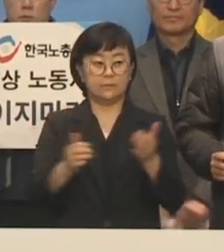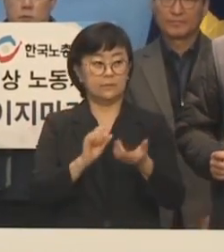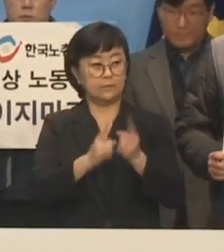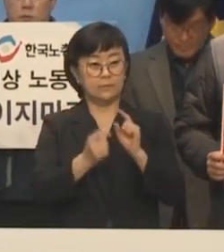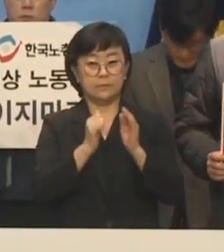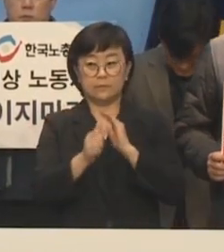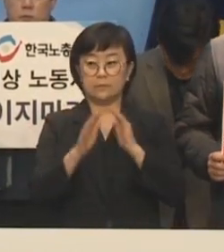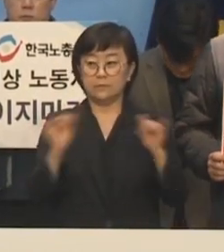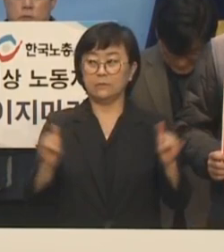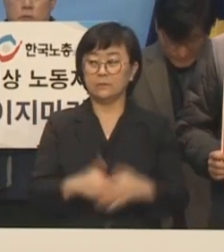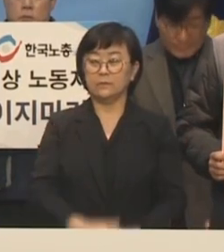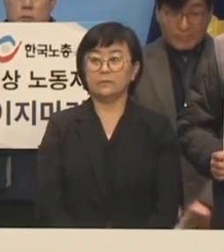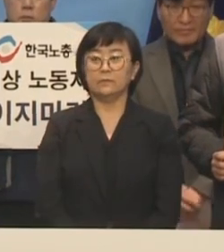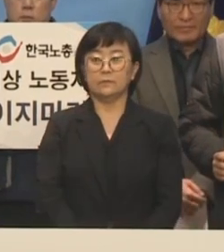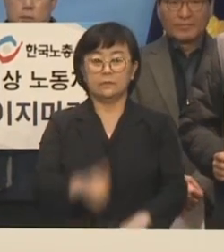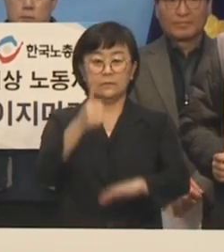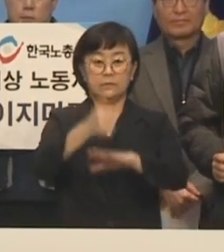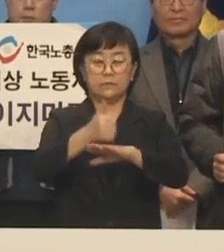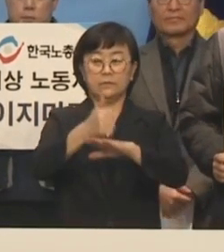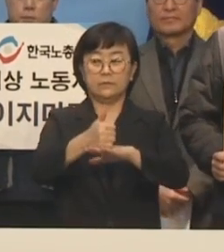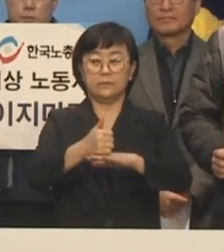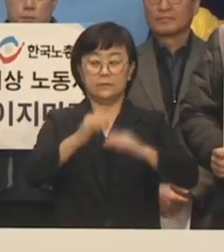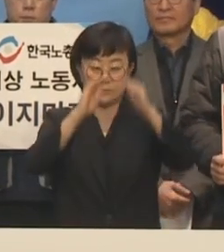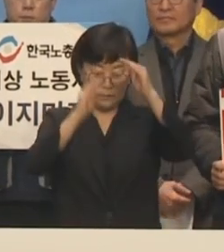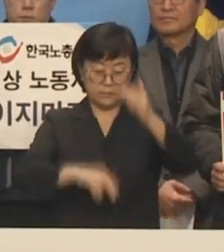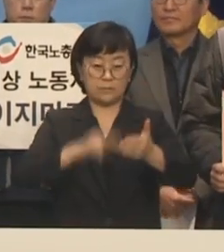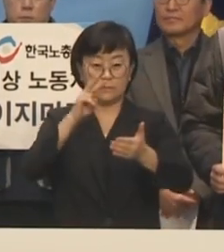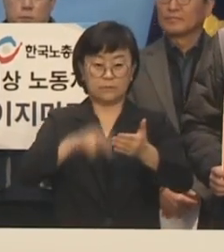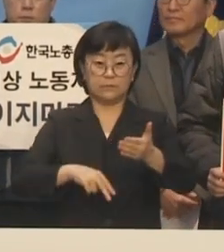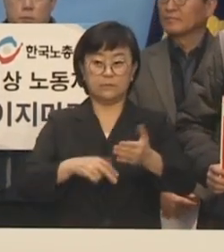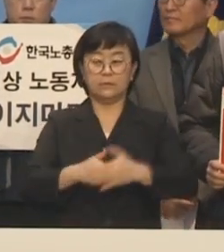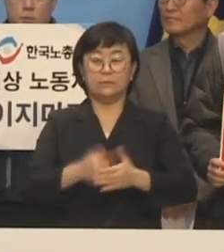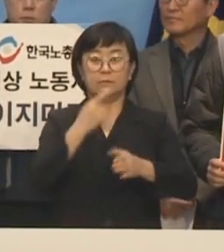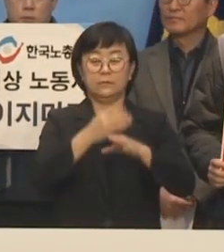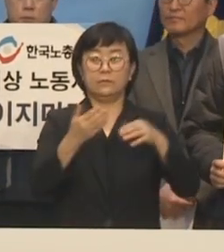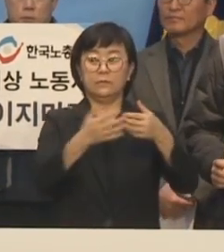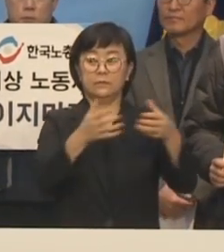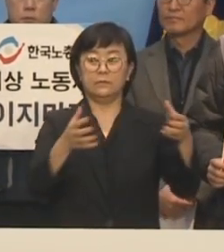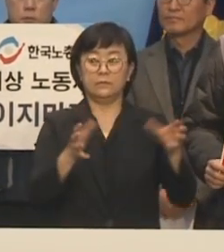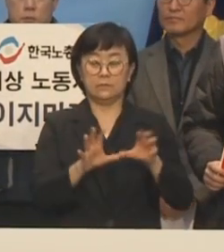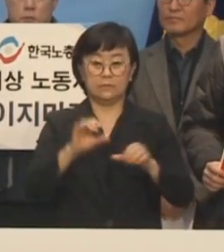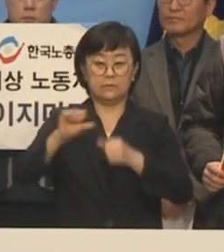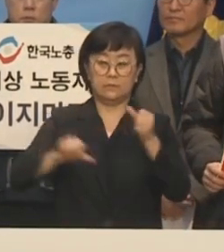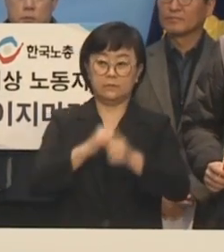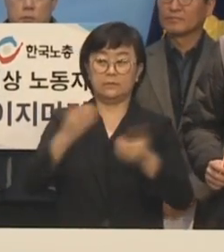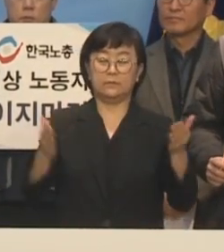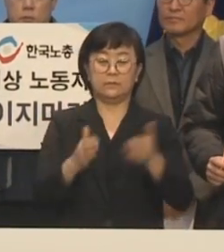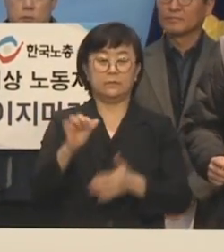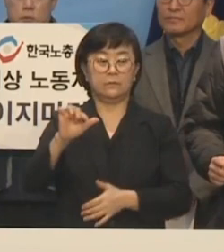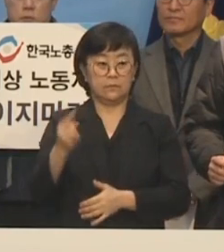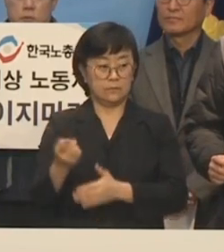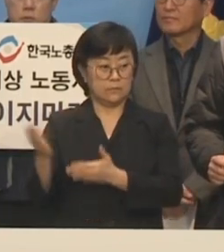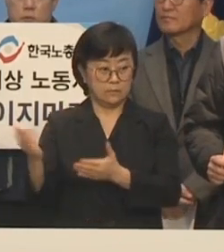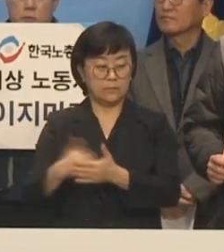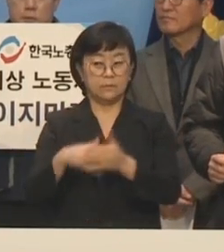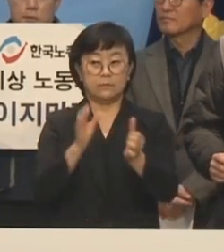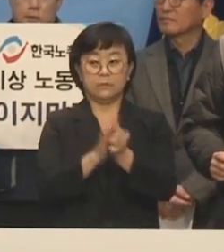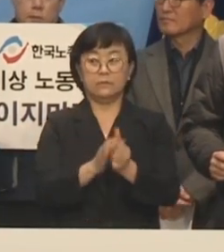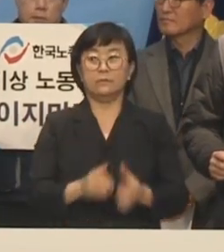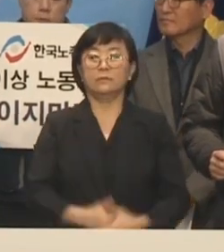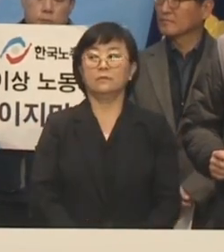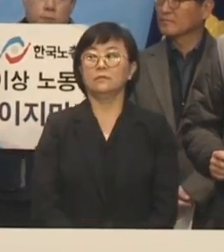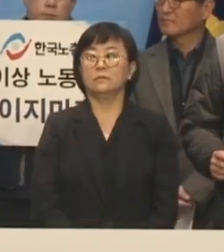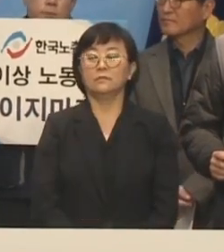계십니다. 네, 이제 마지막으로 기자회견문 낭독은 더불어민주당 환경노동위원회 노웅래 의원님께서 해주시겠습니다.